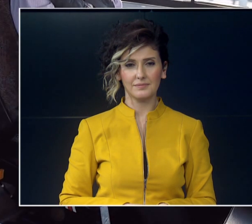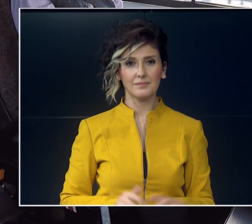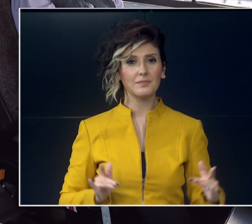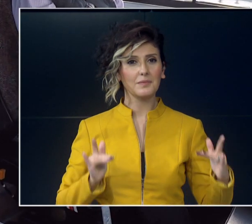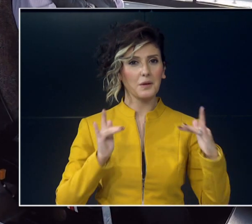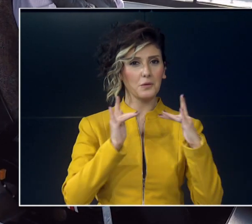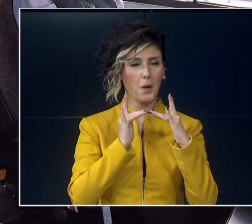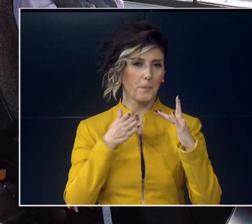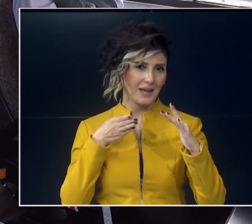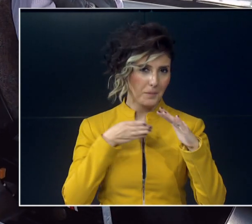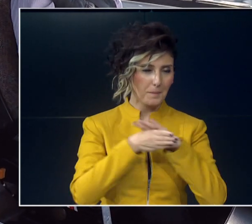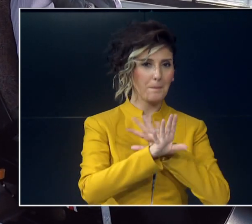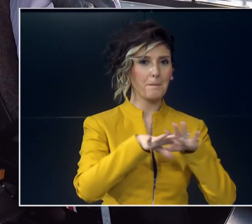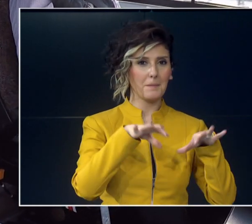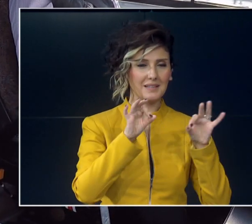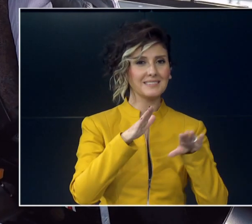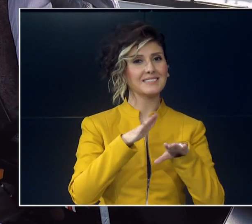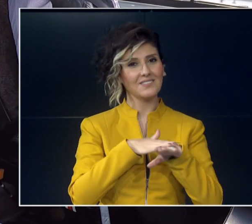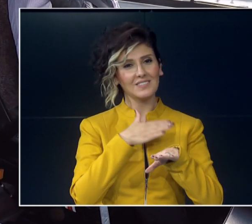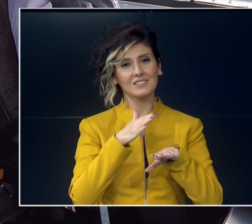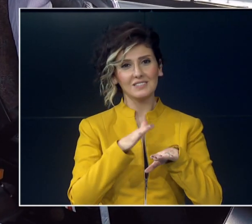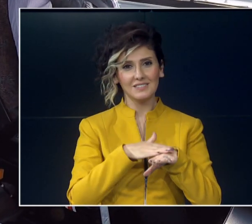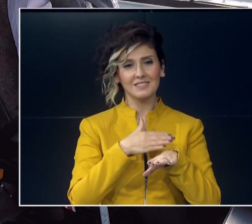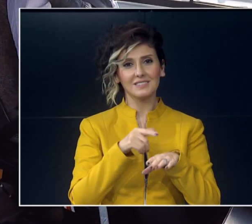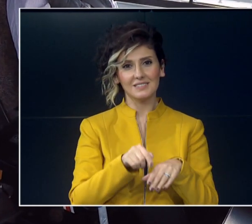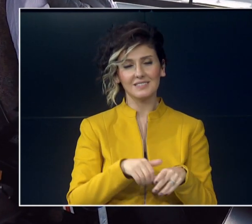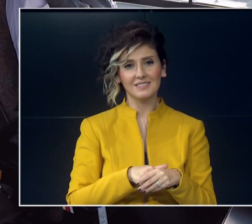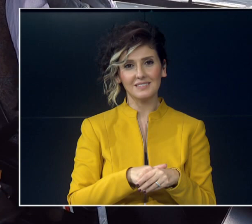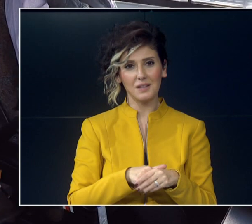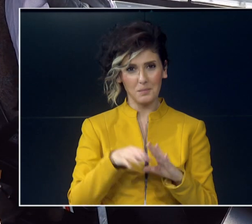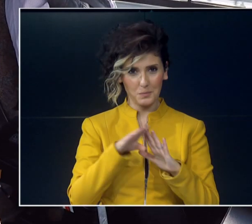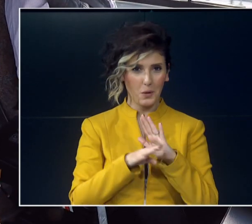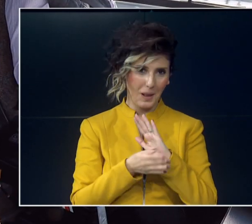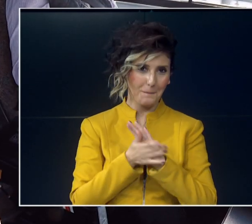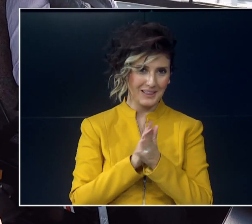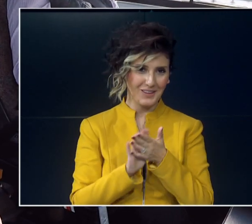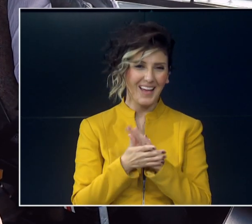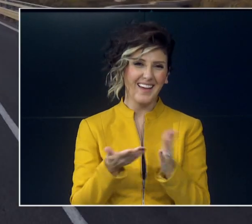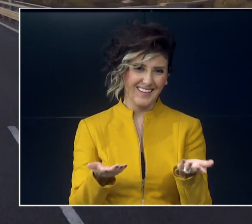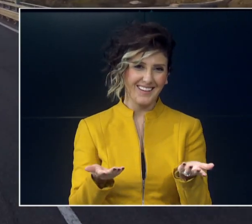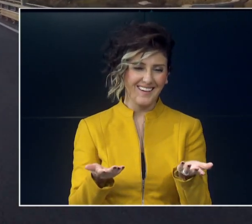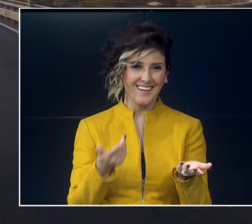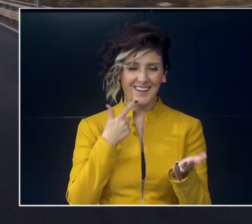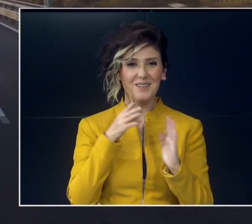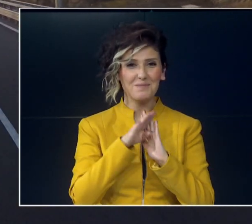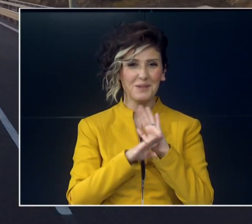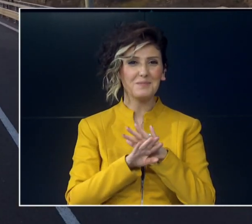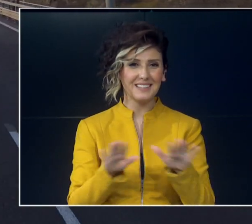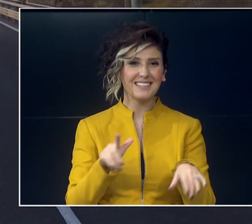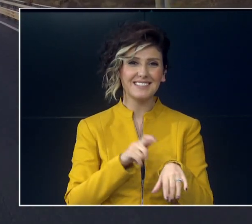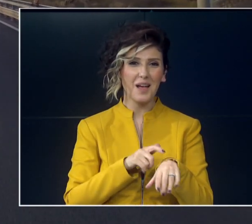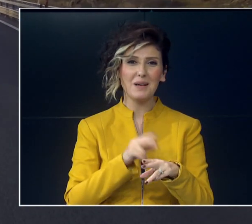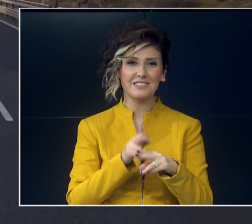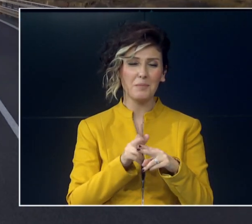Köprüden geçtik. Artık yavaş yavaş o program zaman... Program bitiyor galiba. Program bitiyor ya. Program bitti. Zaman